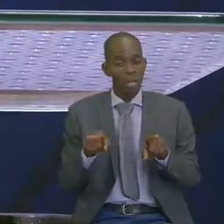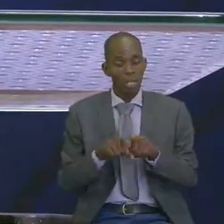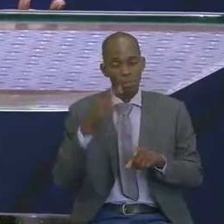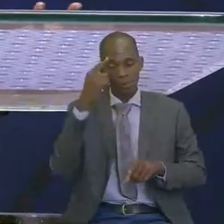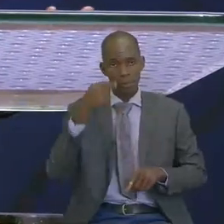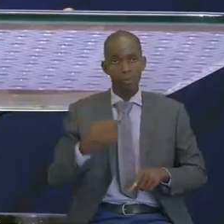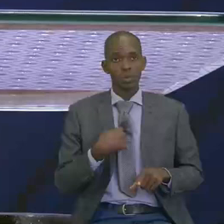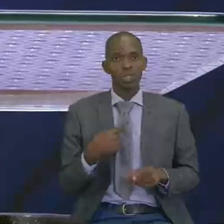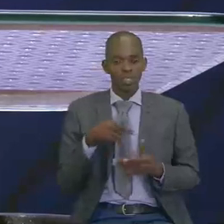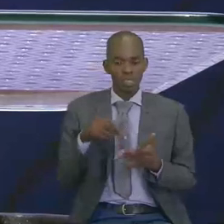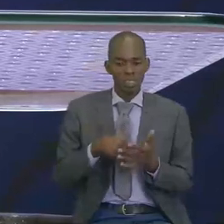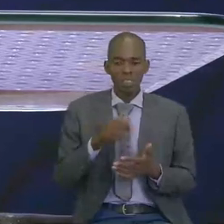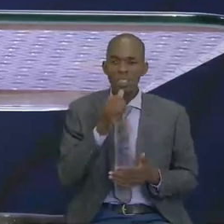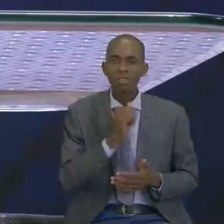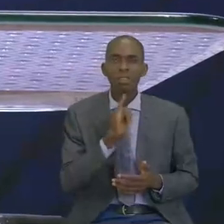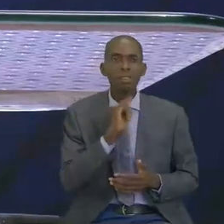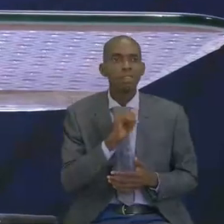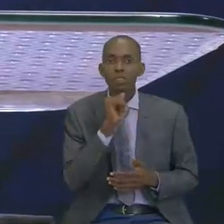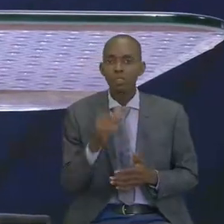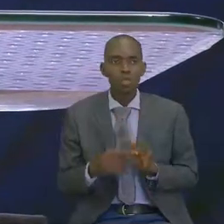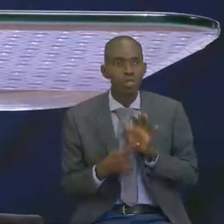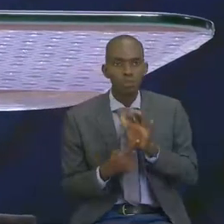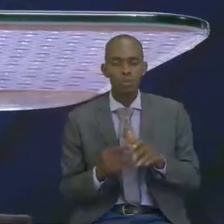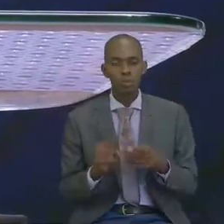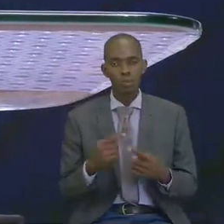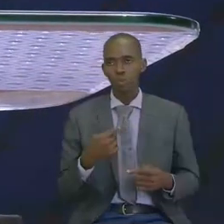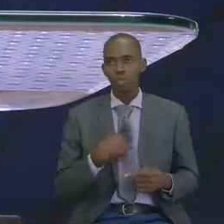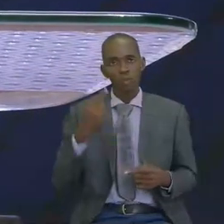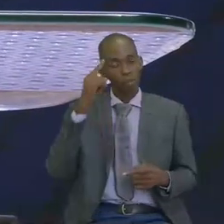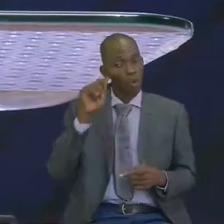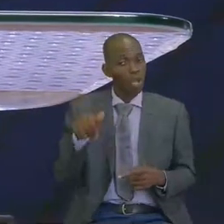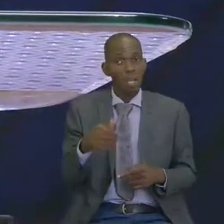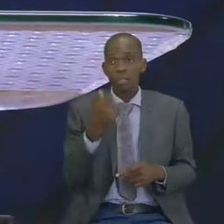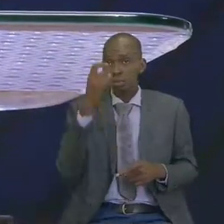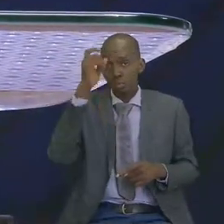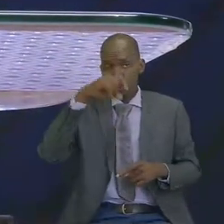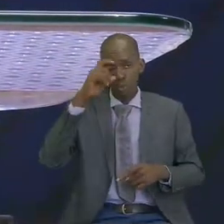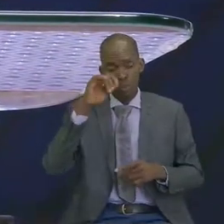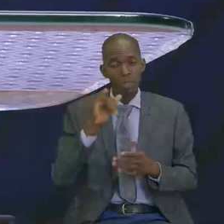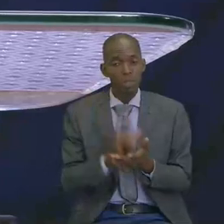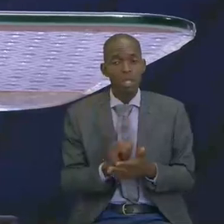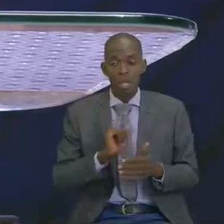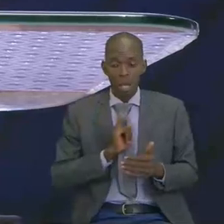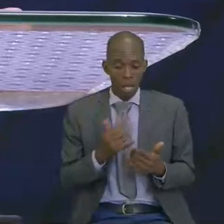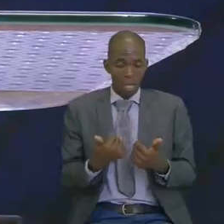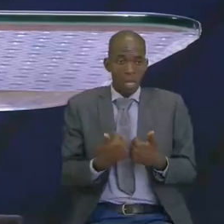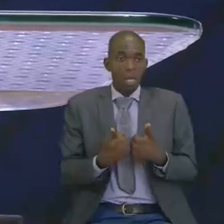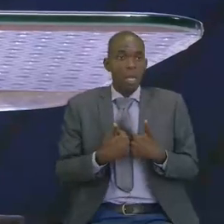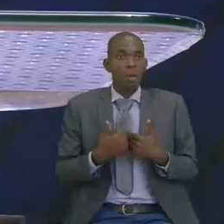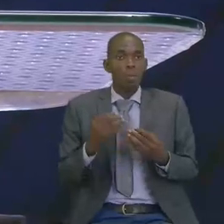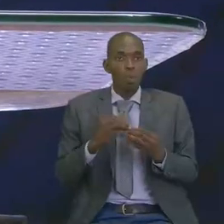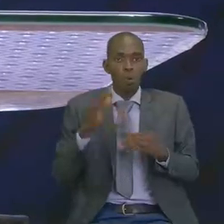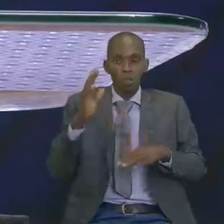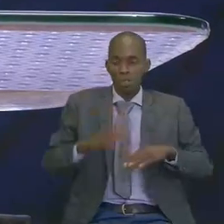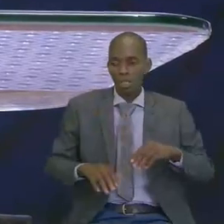été révélé, ce n'est point qu'il y ait en moi une sagesse supérieure